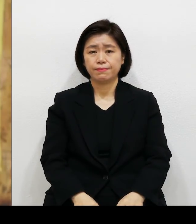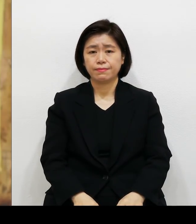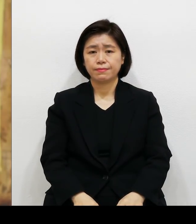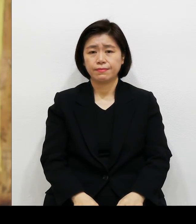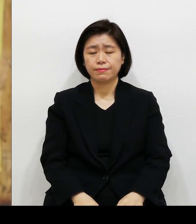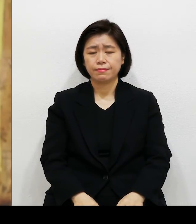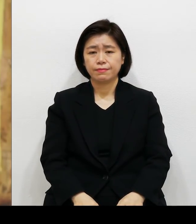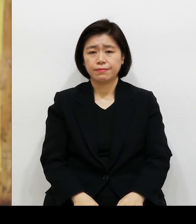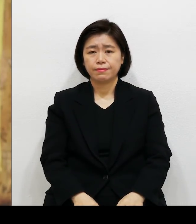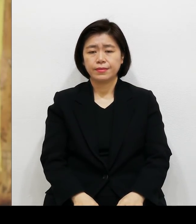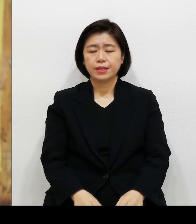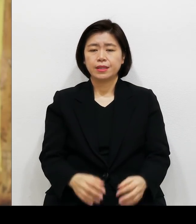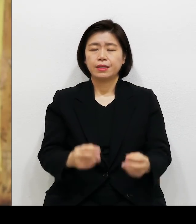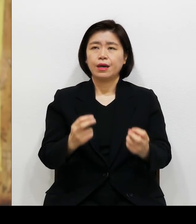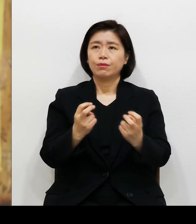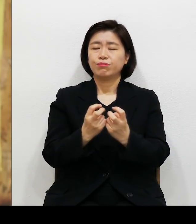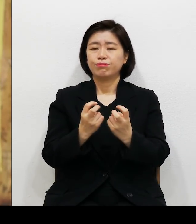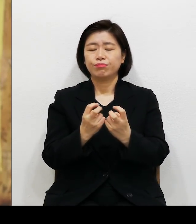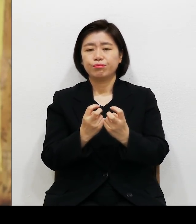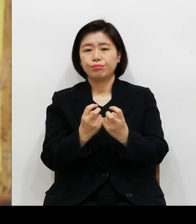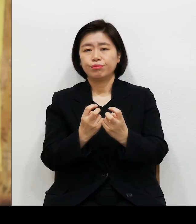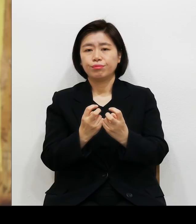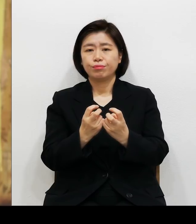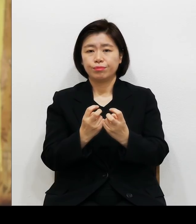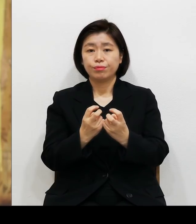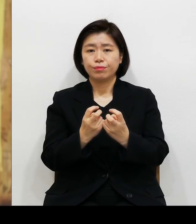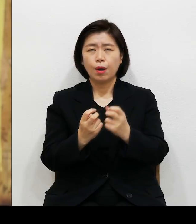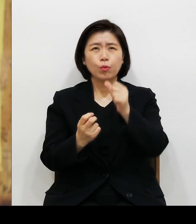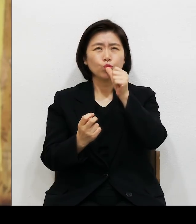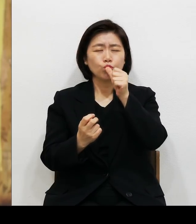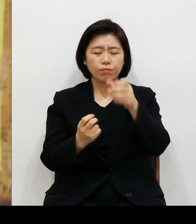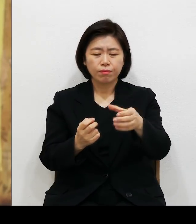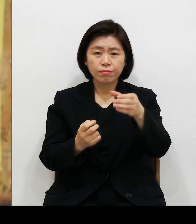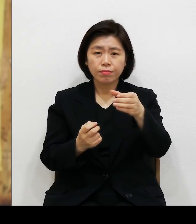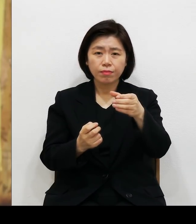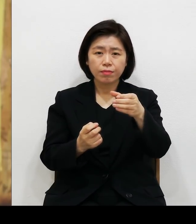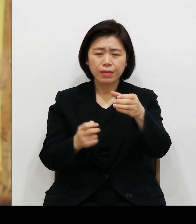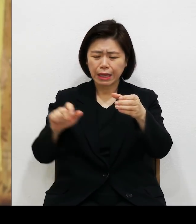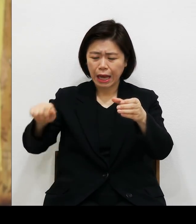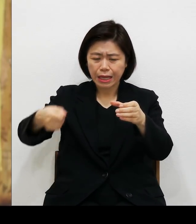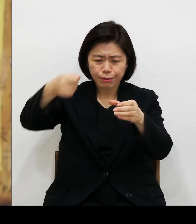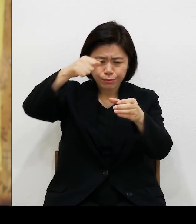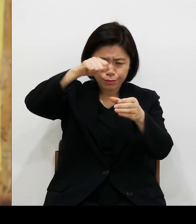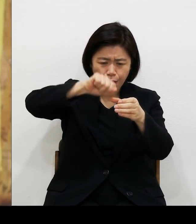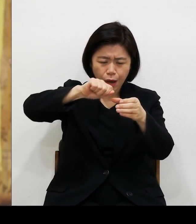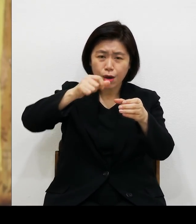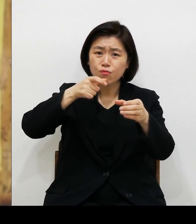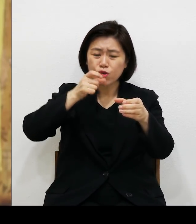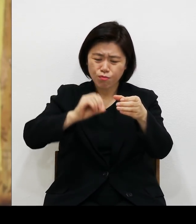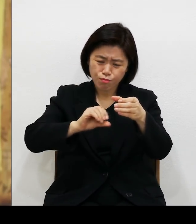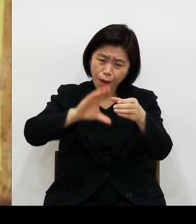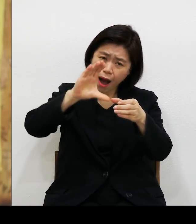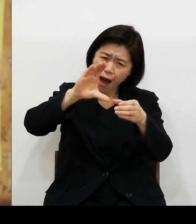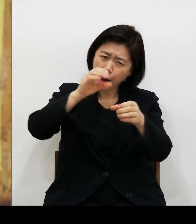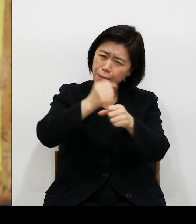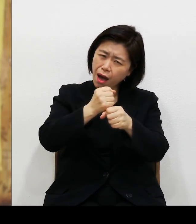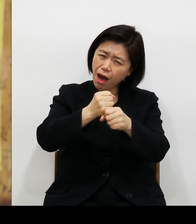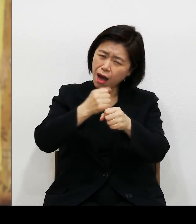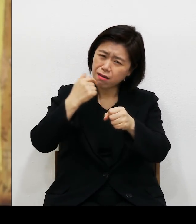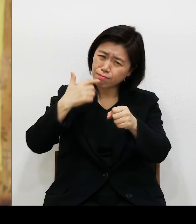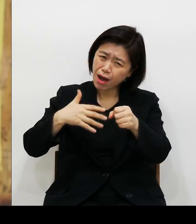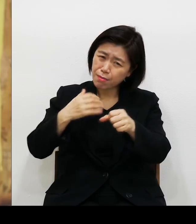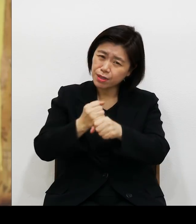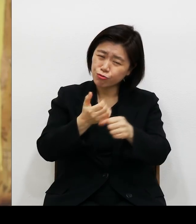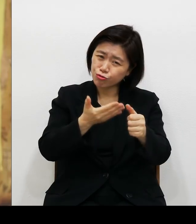야, 이거를 물을 타 먹여야 되나? 좀 이렇게 분유를 흐리게 해줘야 되나? 그러고 나서 그 다음은